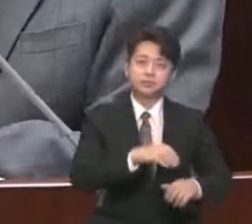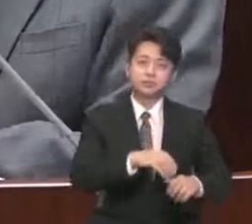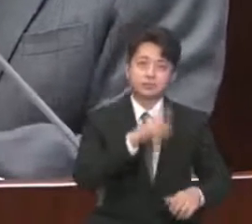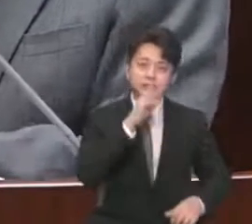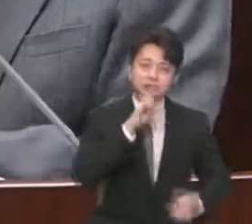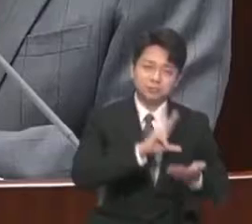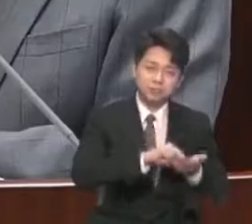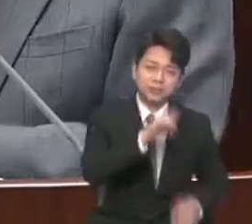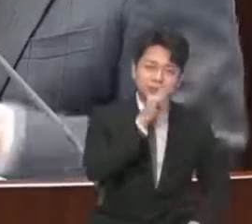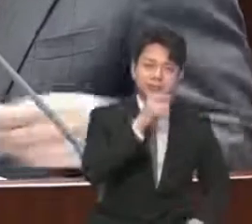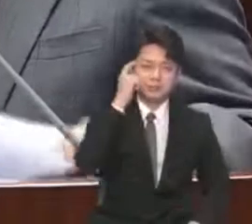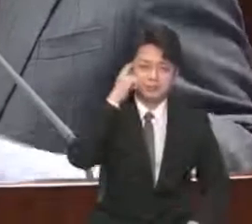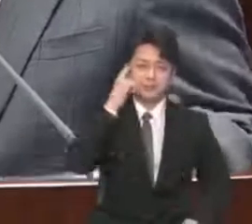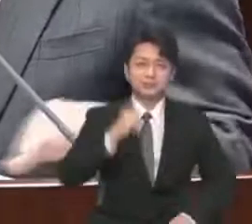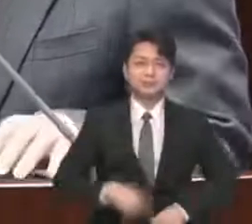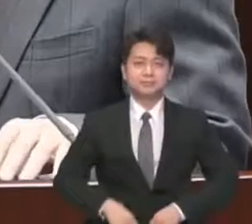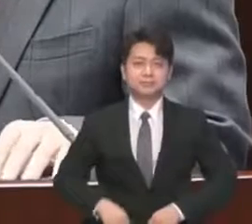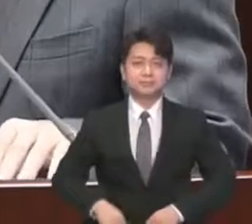그